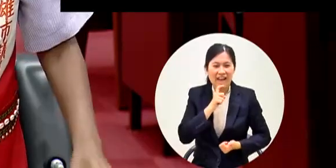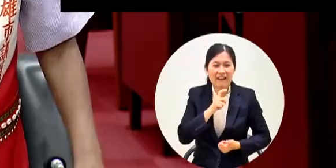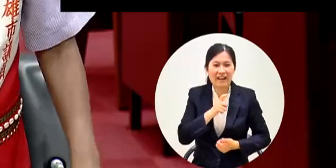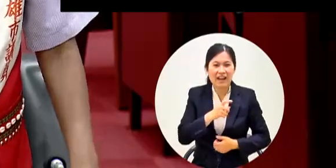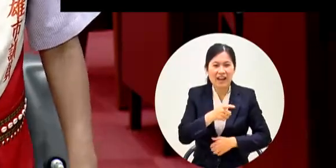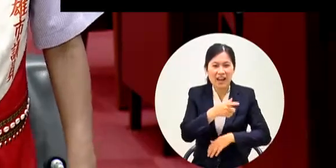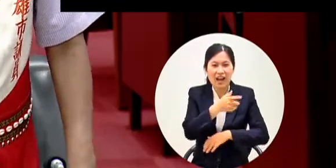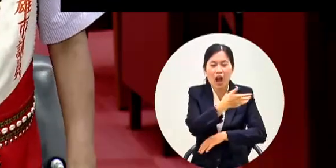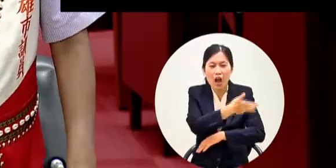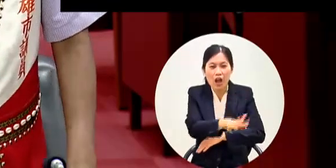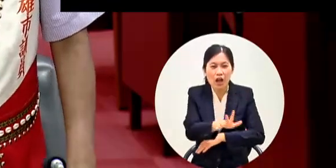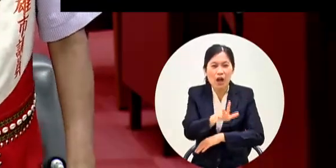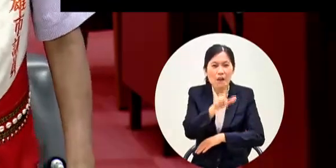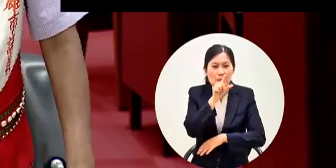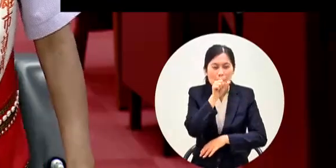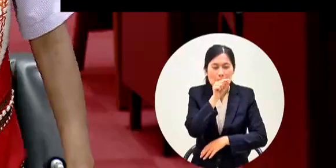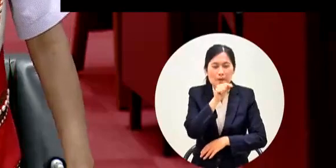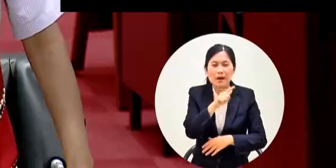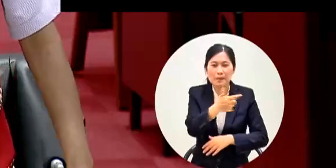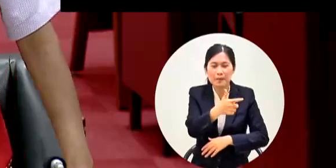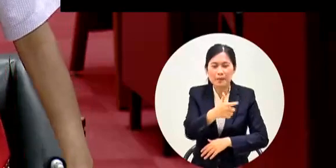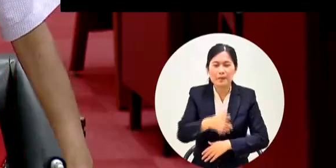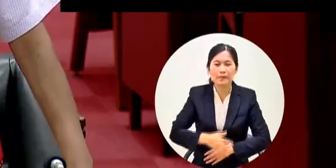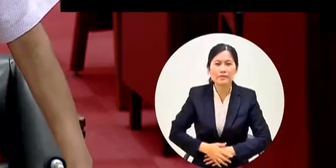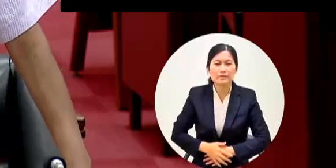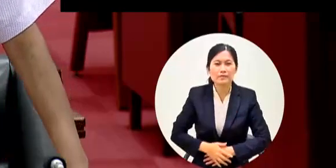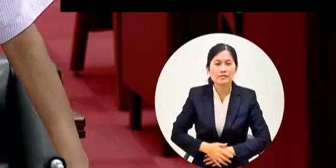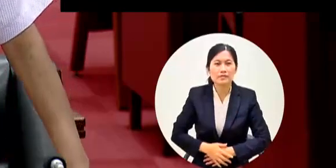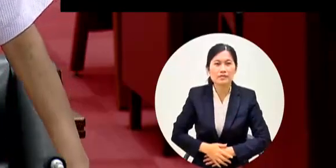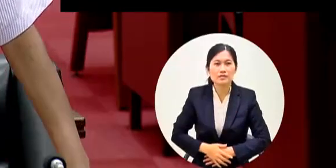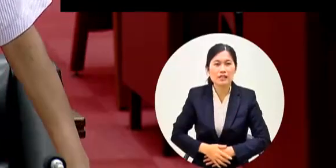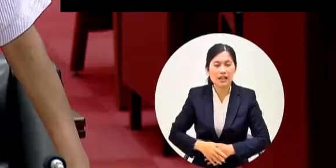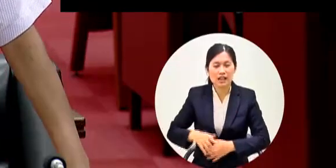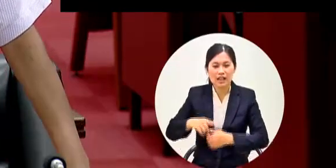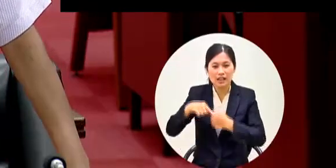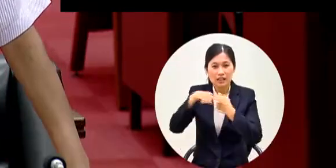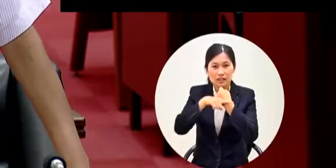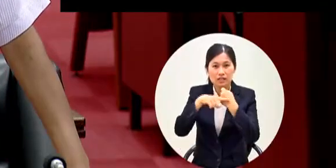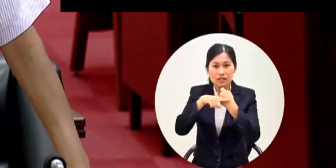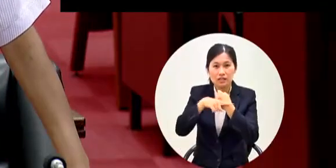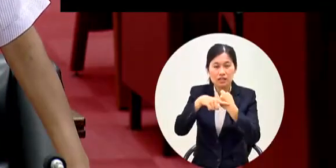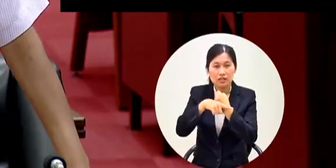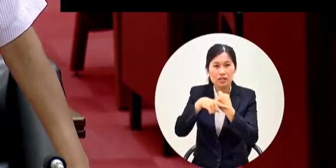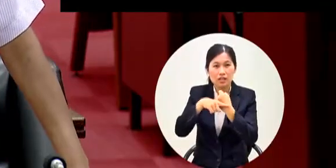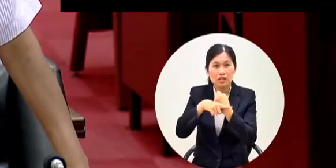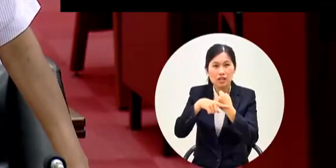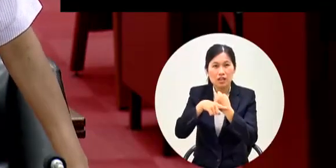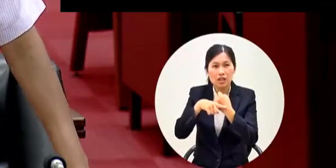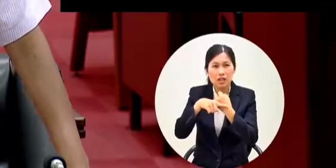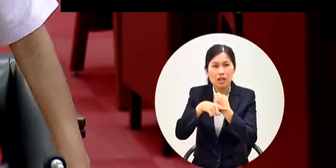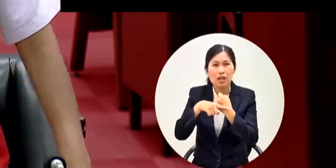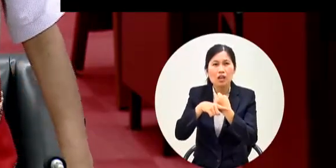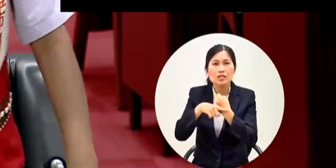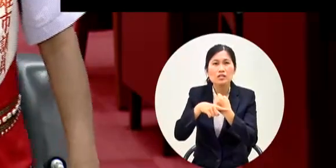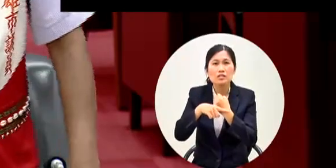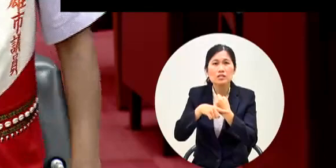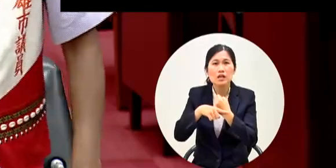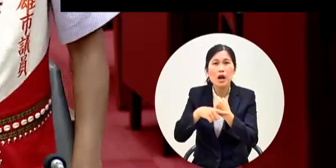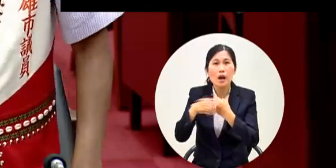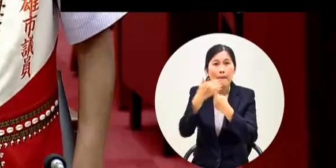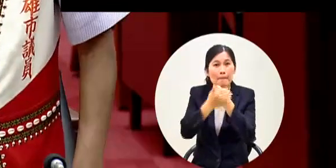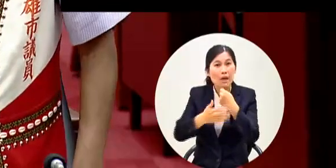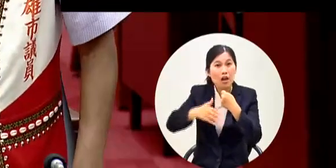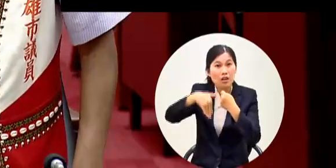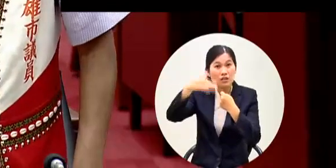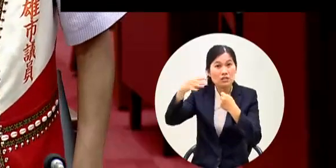是应该比较明理啊，刘英啊，是真正的叫刘英啊，不是各位讲的刘